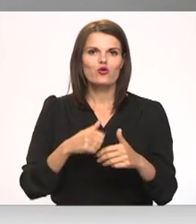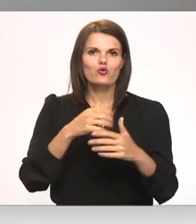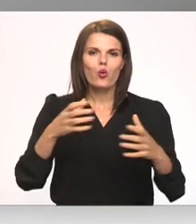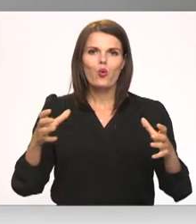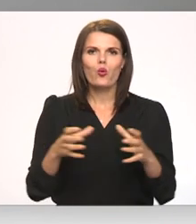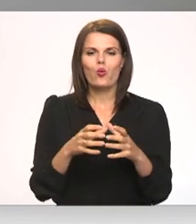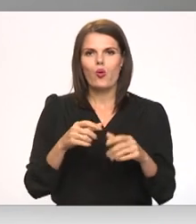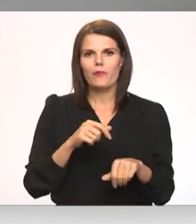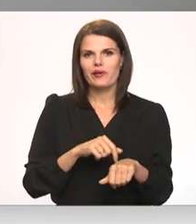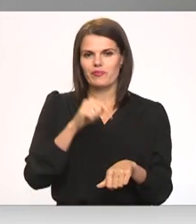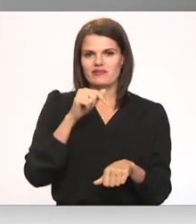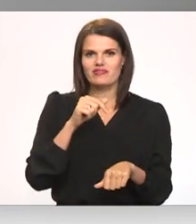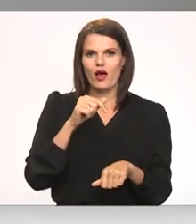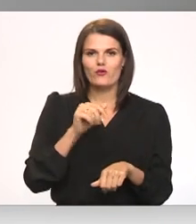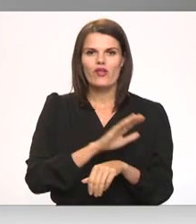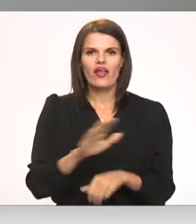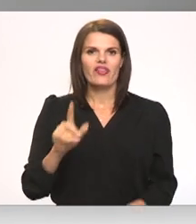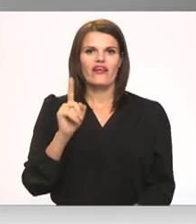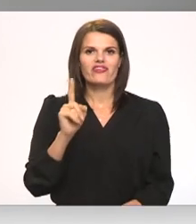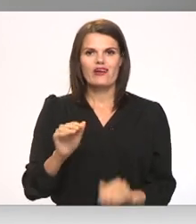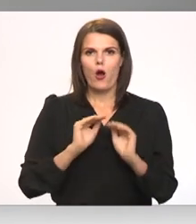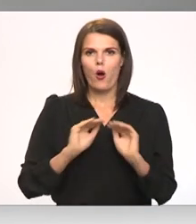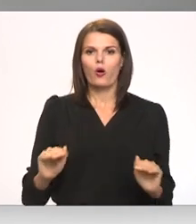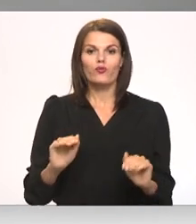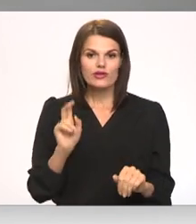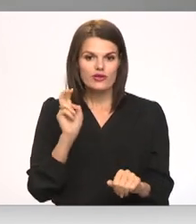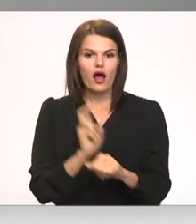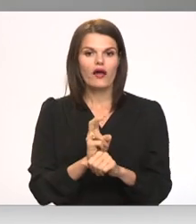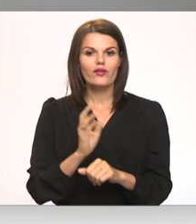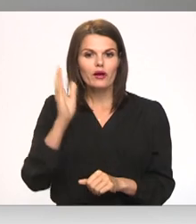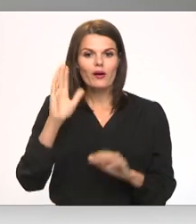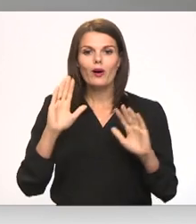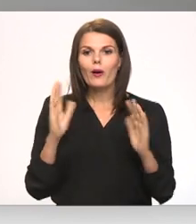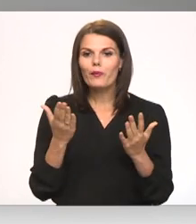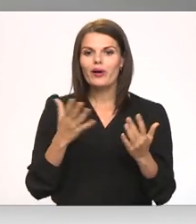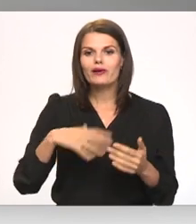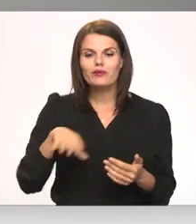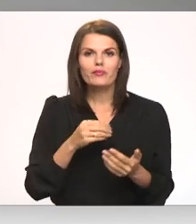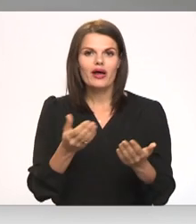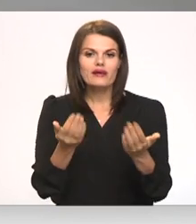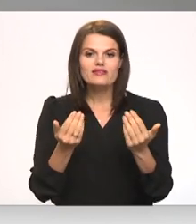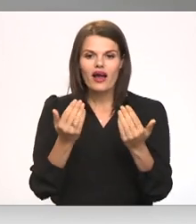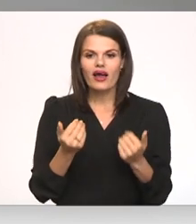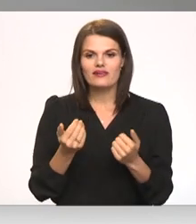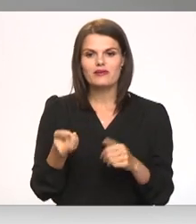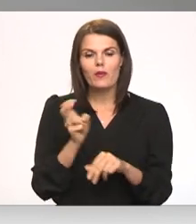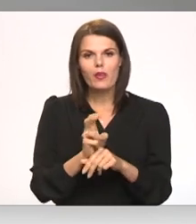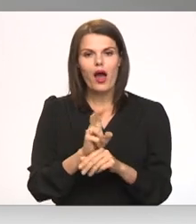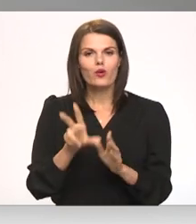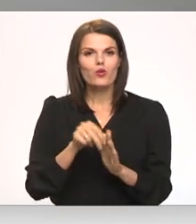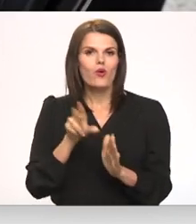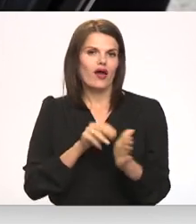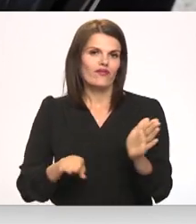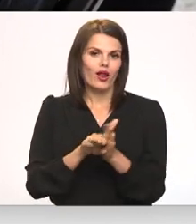kopienas sajūtu. Nevis tikai oficiāli jūs atnākat šeit novēlēt, bet mēs aicinām nākt novēlēt un